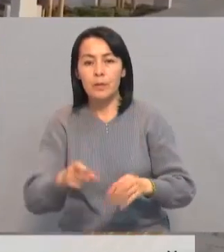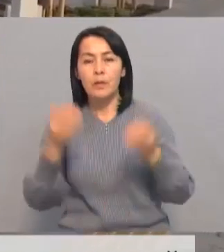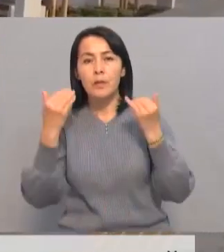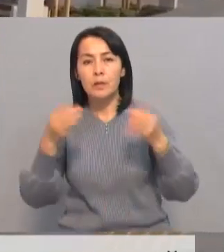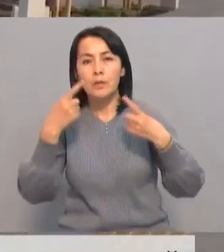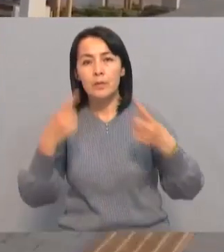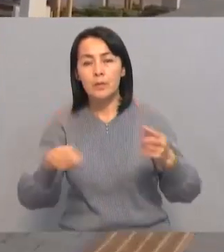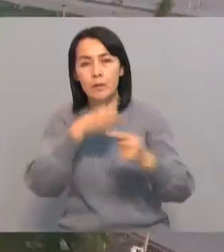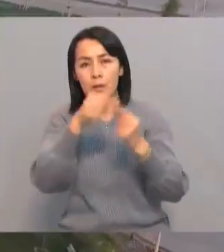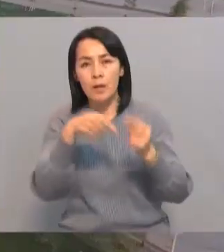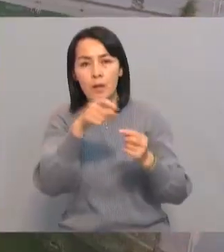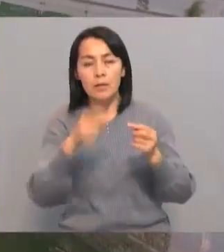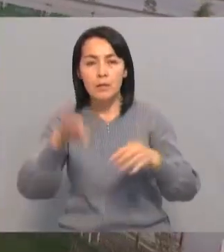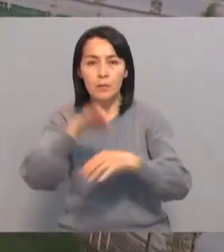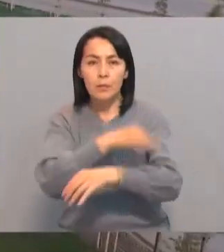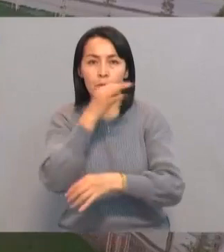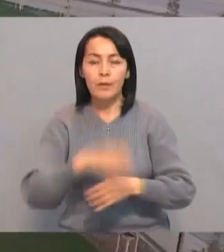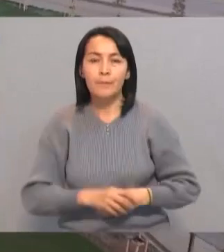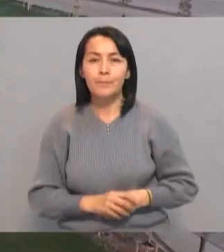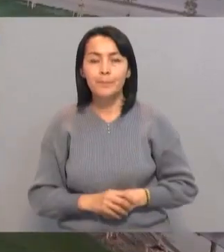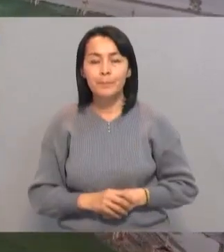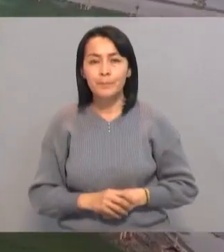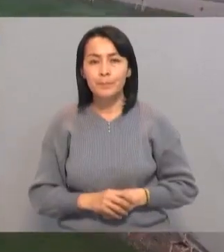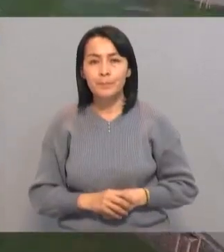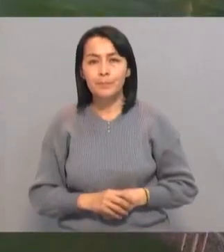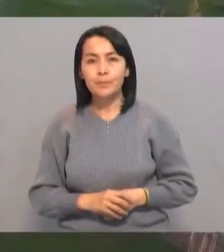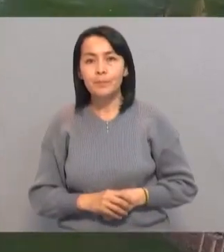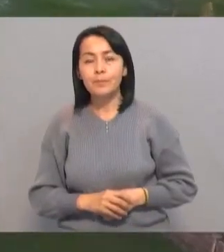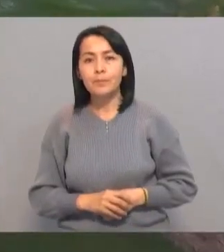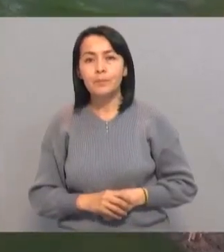индивидуальных предпринимателей и супругов. Аружан Жаринбаева, Диана Блязис. Новости.